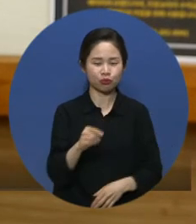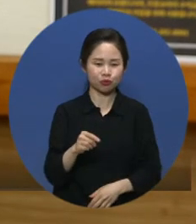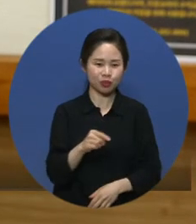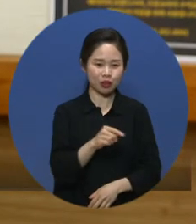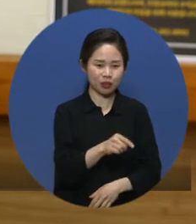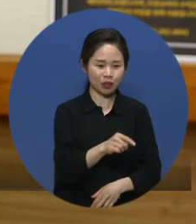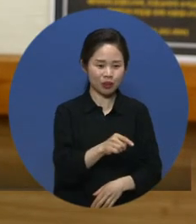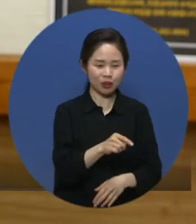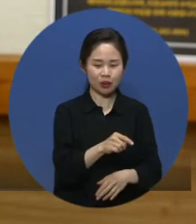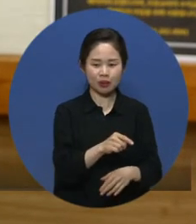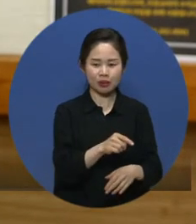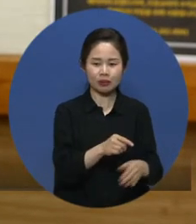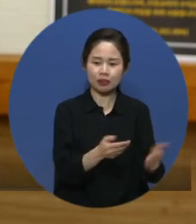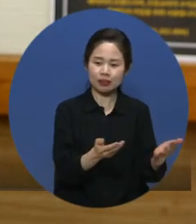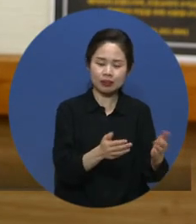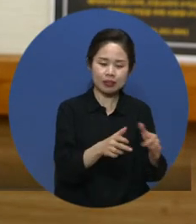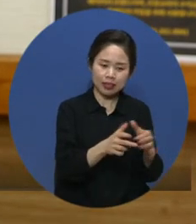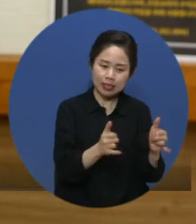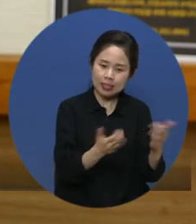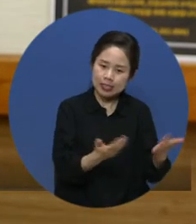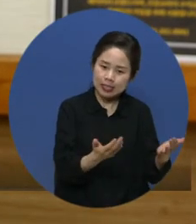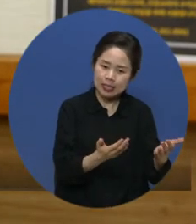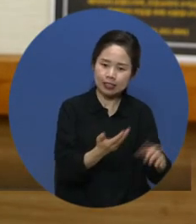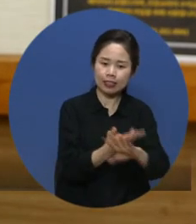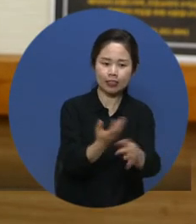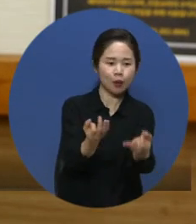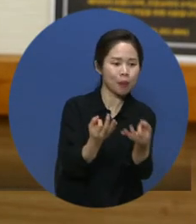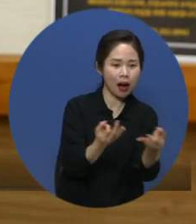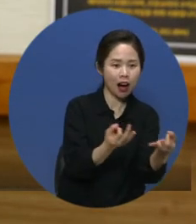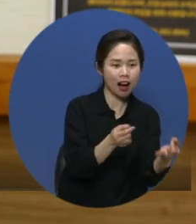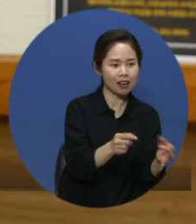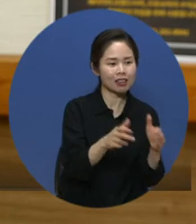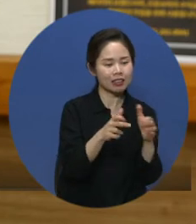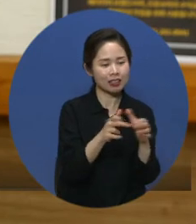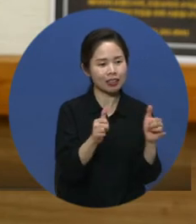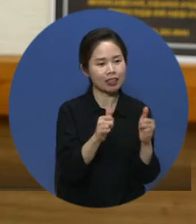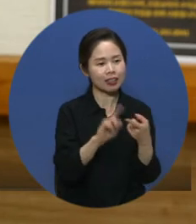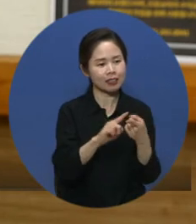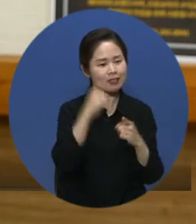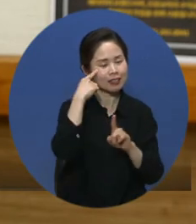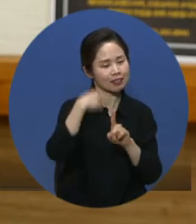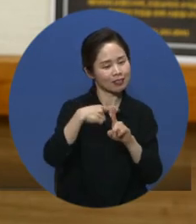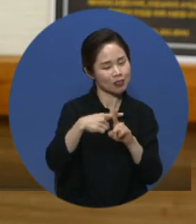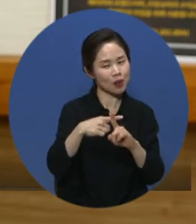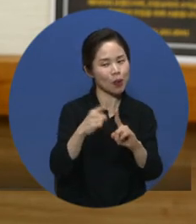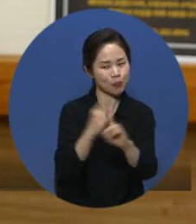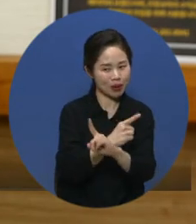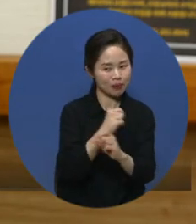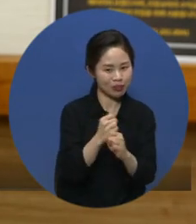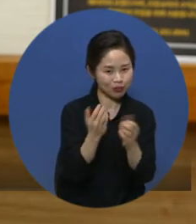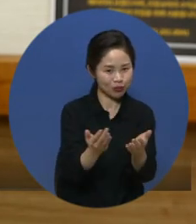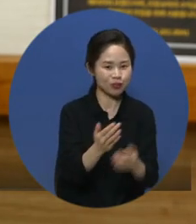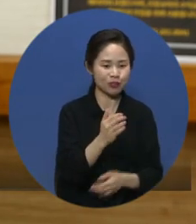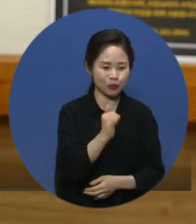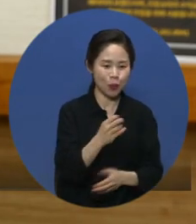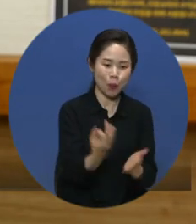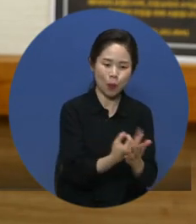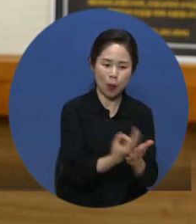인식 개선도 도모하고 또 보다 나은 매출 증대를 위해서 노력할 계획을 가지고 있습니다.